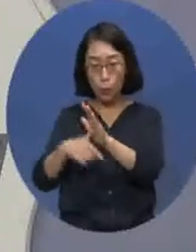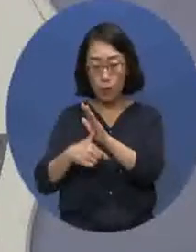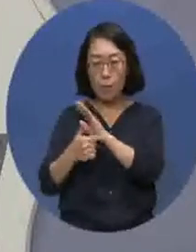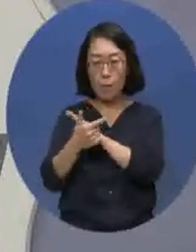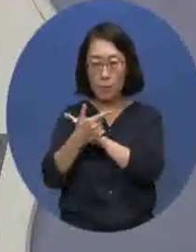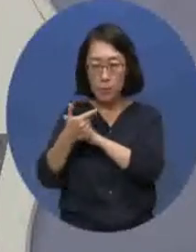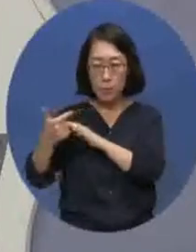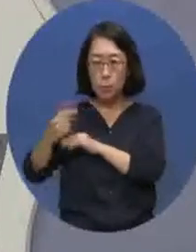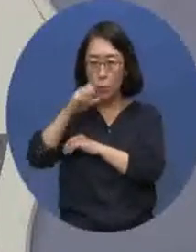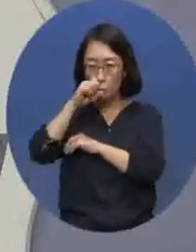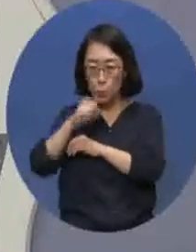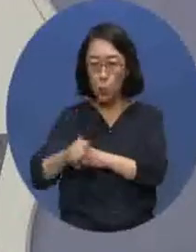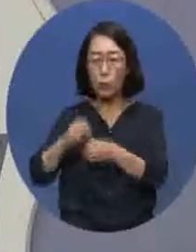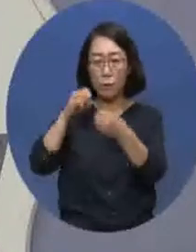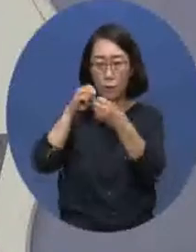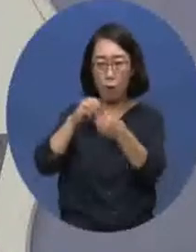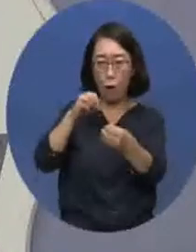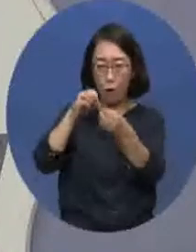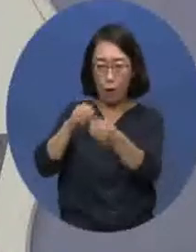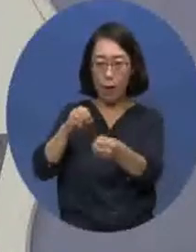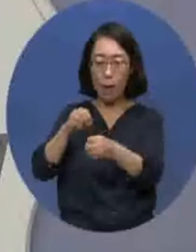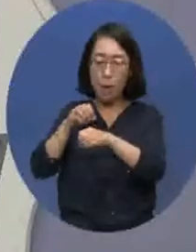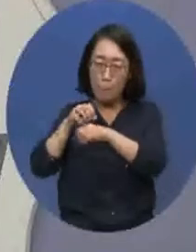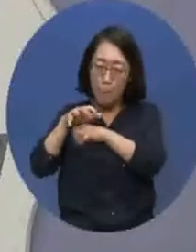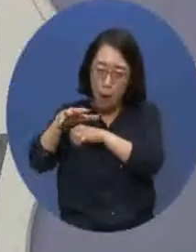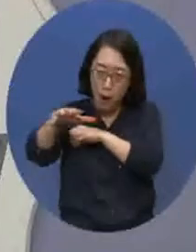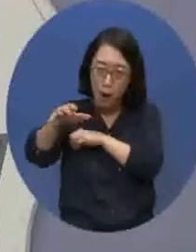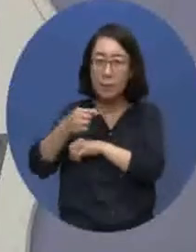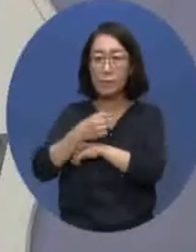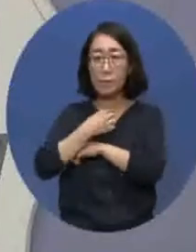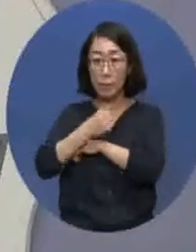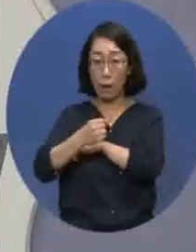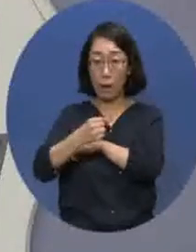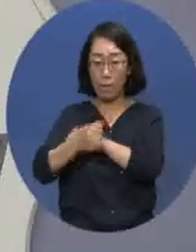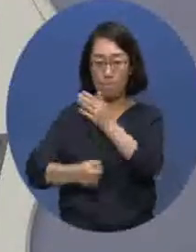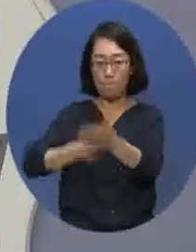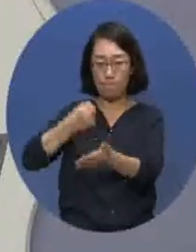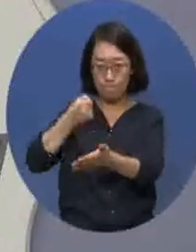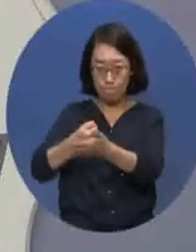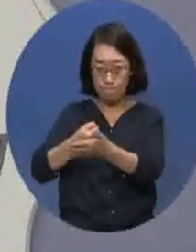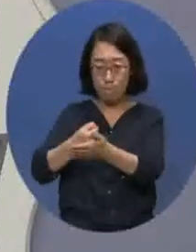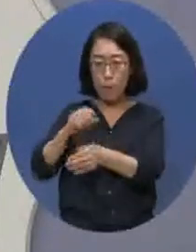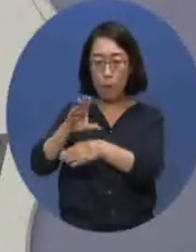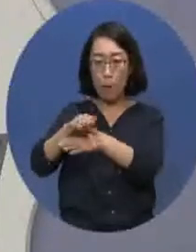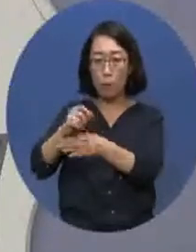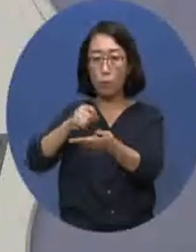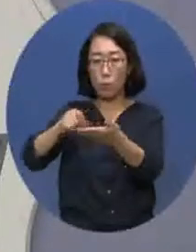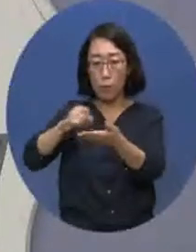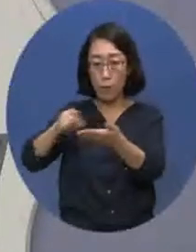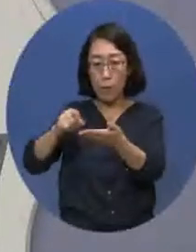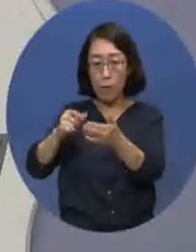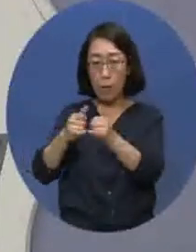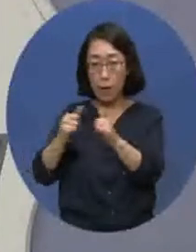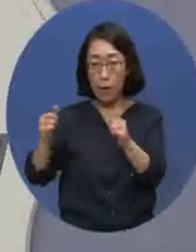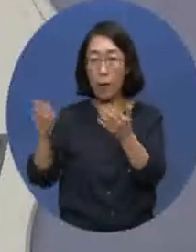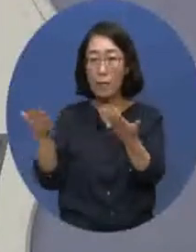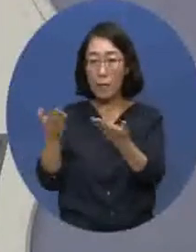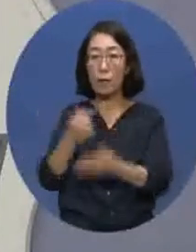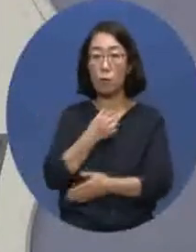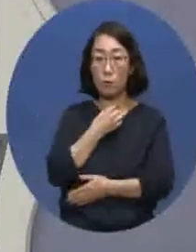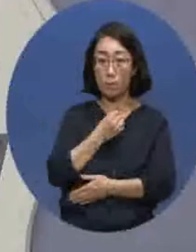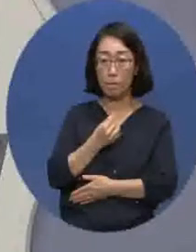영향력을 미치고 싶다 이런 생각으로 제가 방송작가 굉장히 사랑했고 그렇게 일을 해왔지만